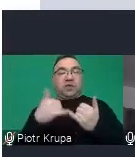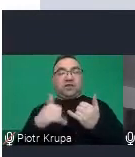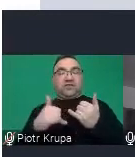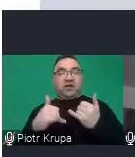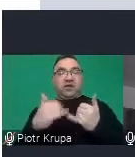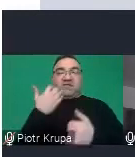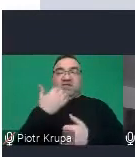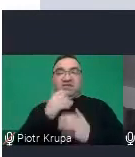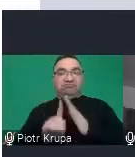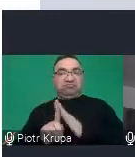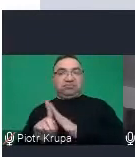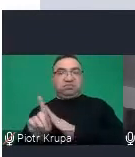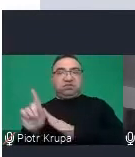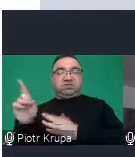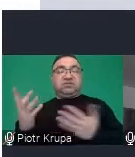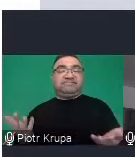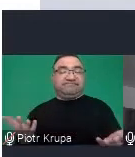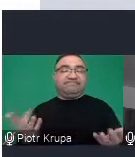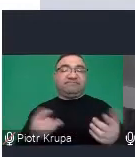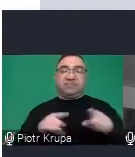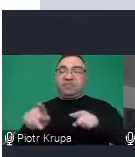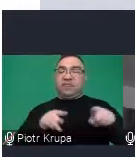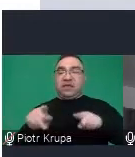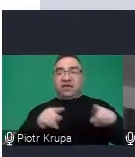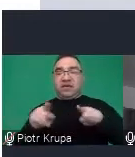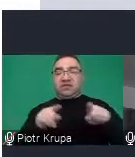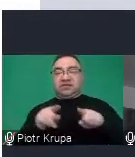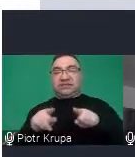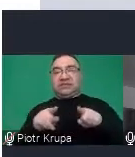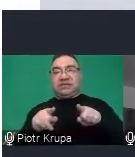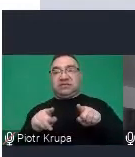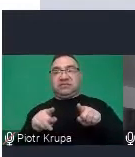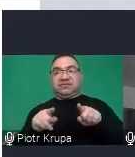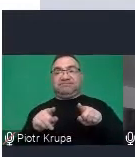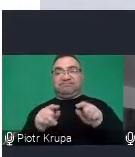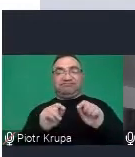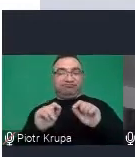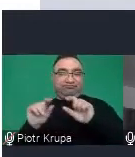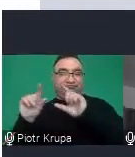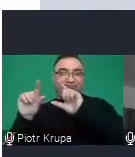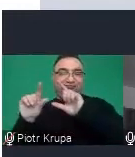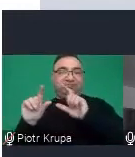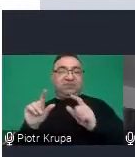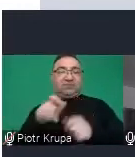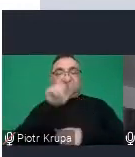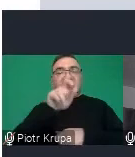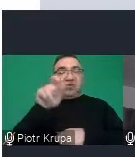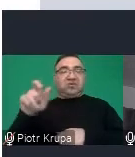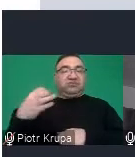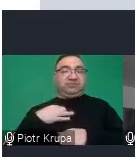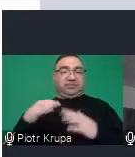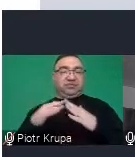paliwa węglowego, wiążą się niestety z wzrostem ceny gigadżula dla odbiorcy